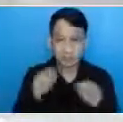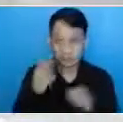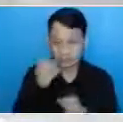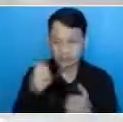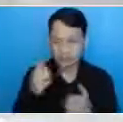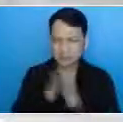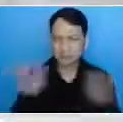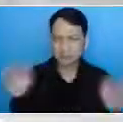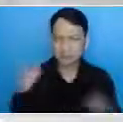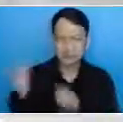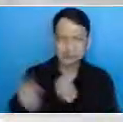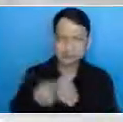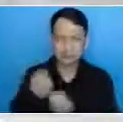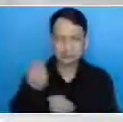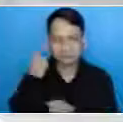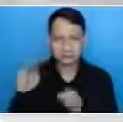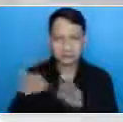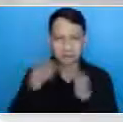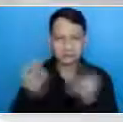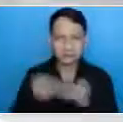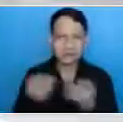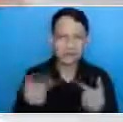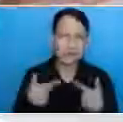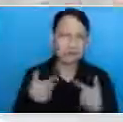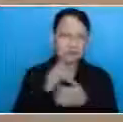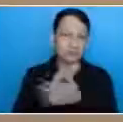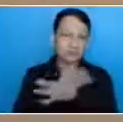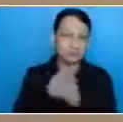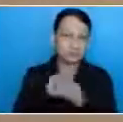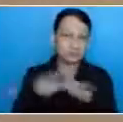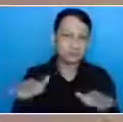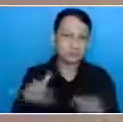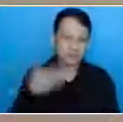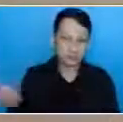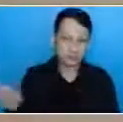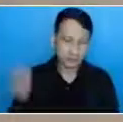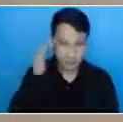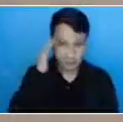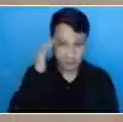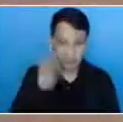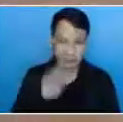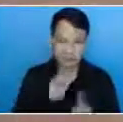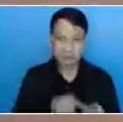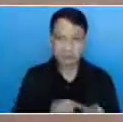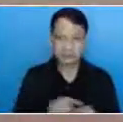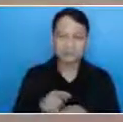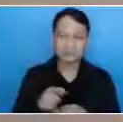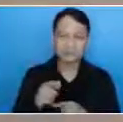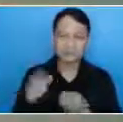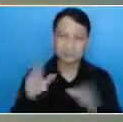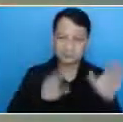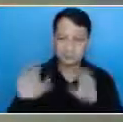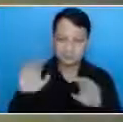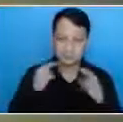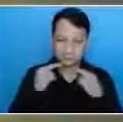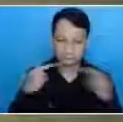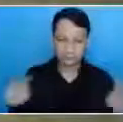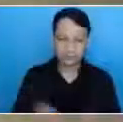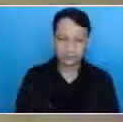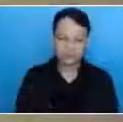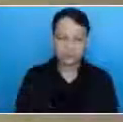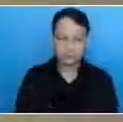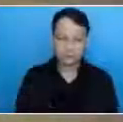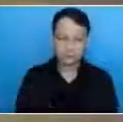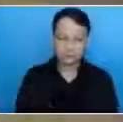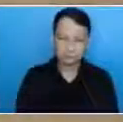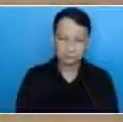talaga controlled yung sugar ko even though nagtutusok naman kami. Hindi pa natatapos dyan ang health concerns ni Mona dahil kamakailan